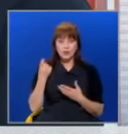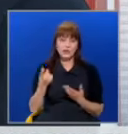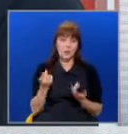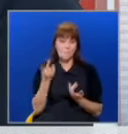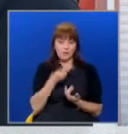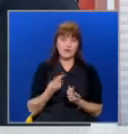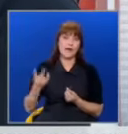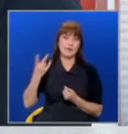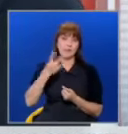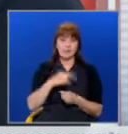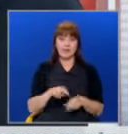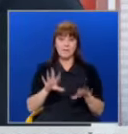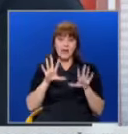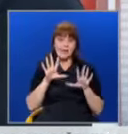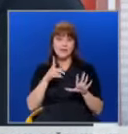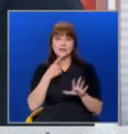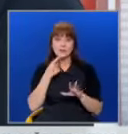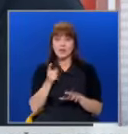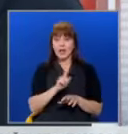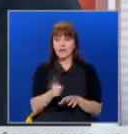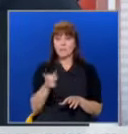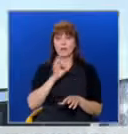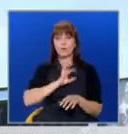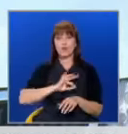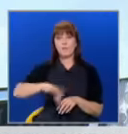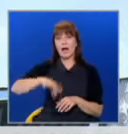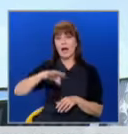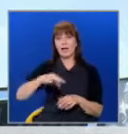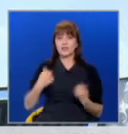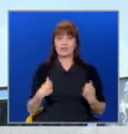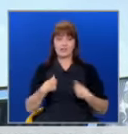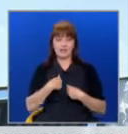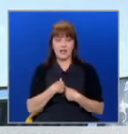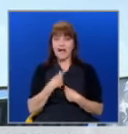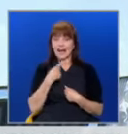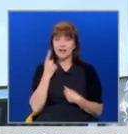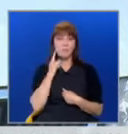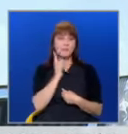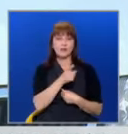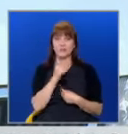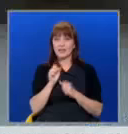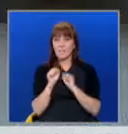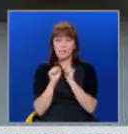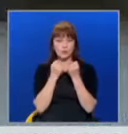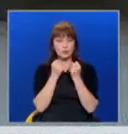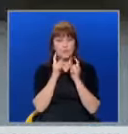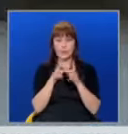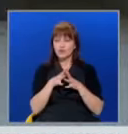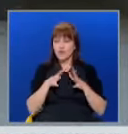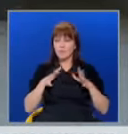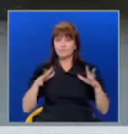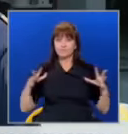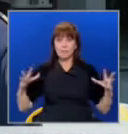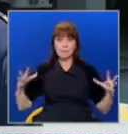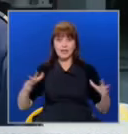още 10-та година подред ние не можем да получим качествени униформи. И казват, че предупредителният протест може да стане масов в